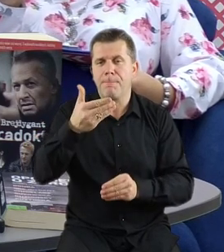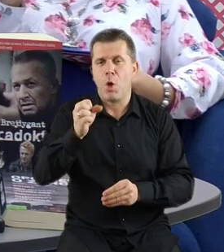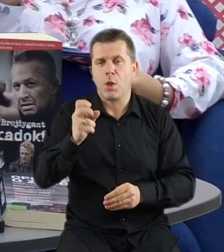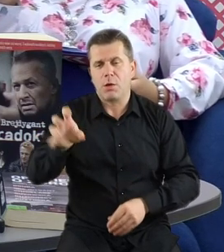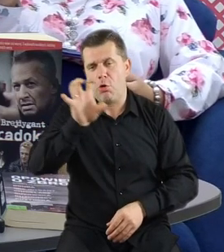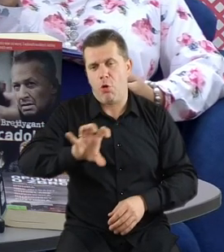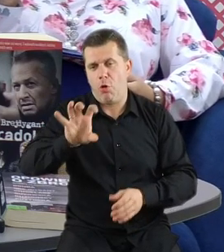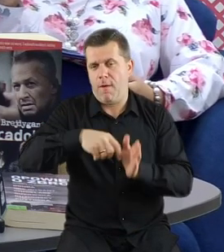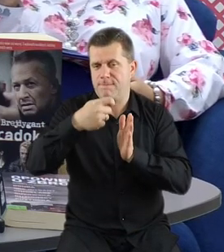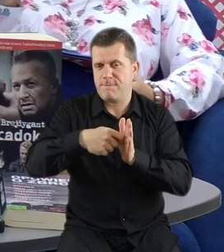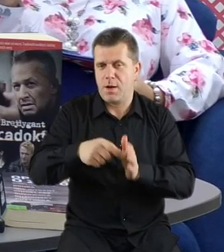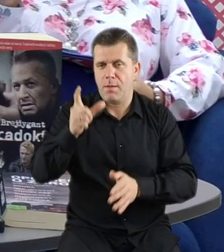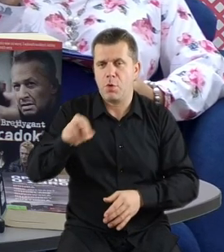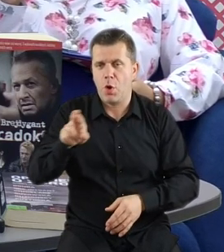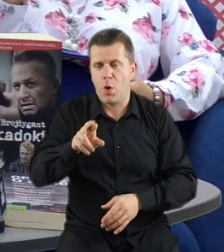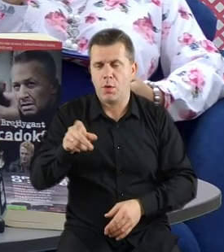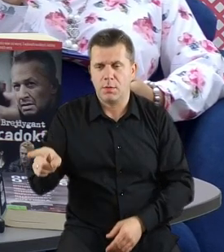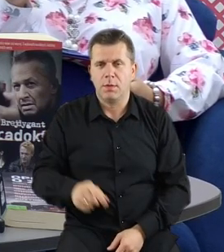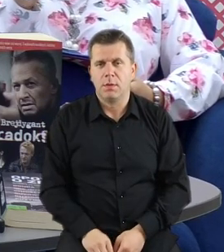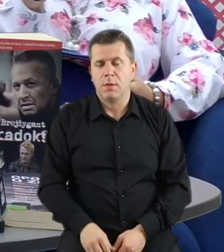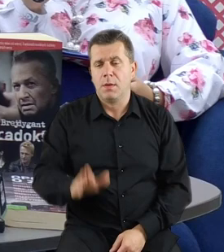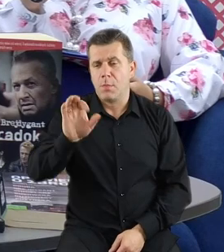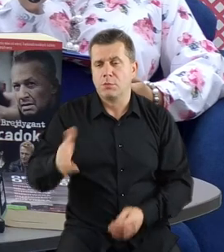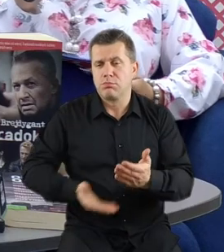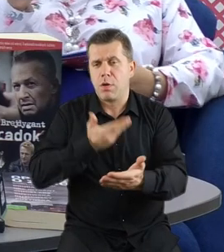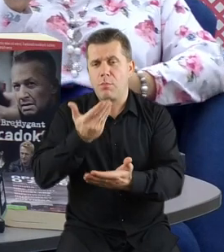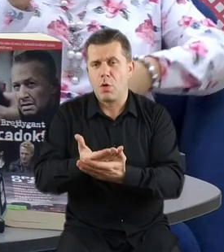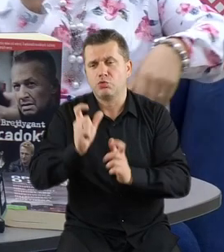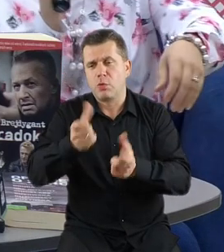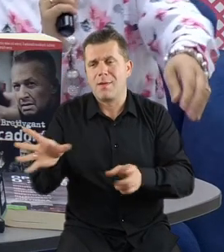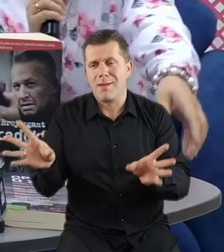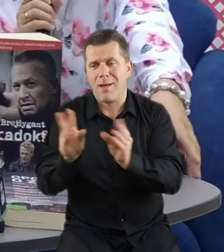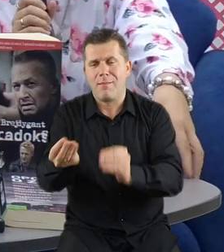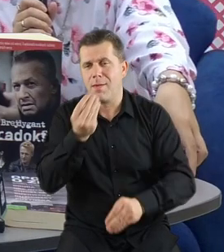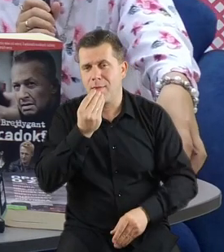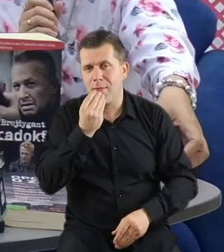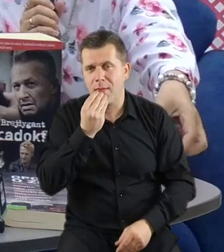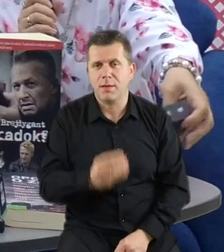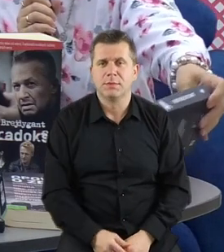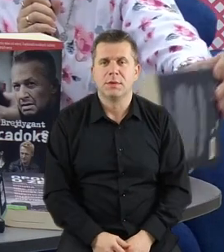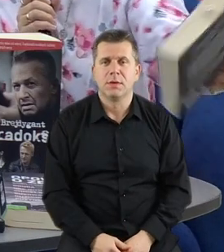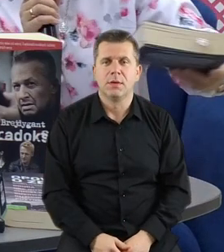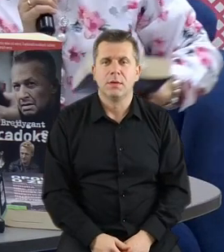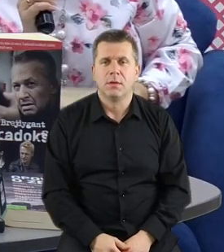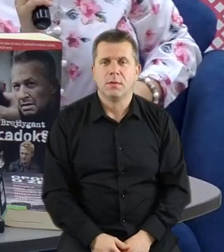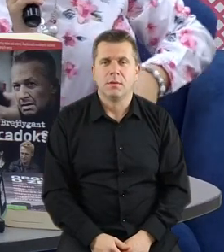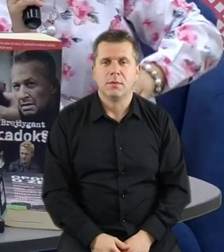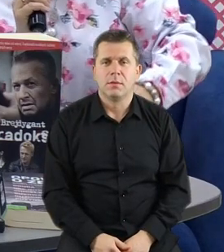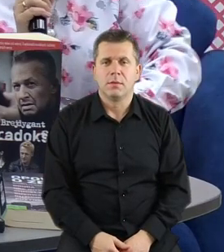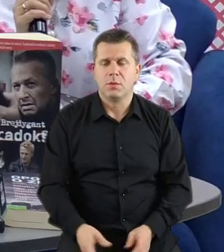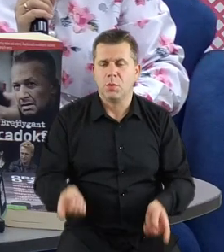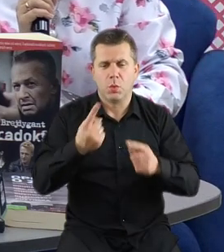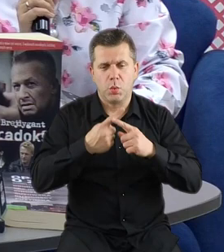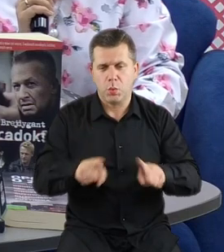film. Piotr, Borys, proponuje później, żeby coś zjeść. Ja się obiecuję, że to